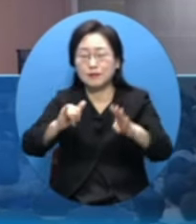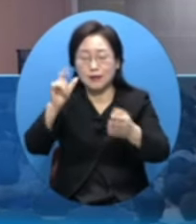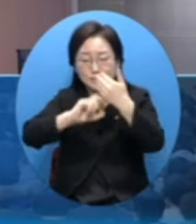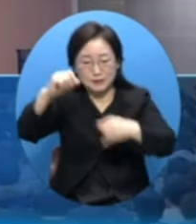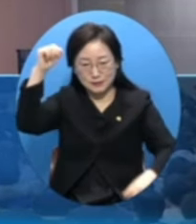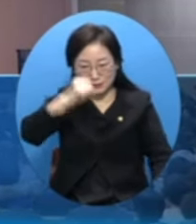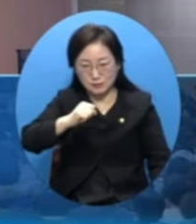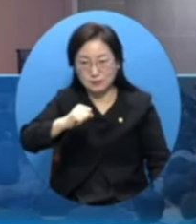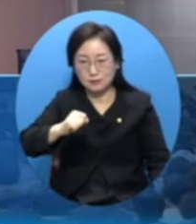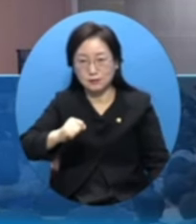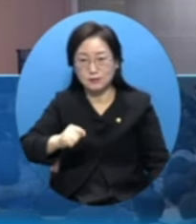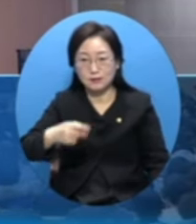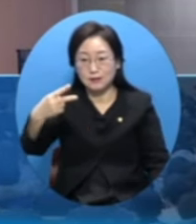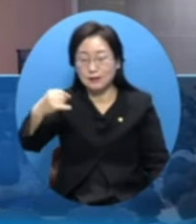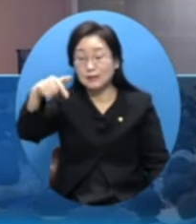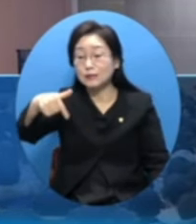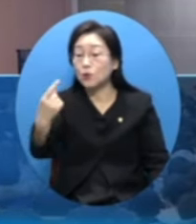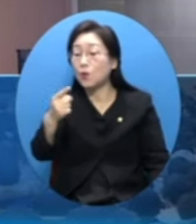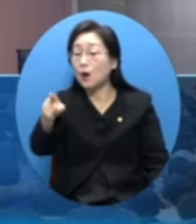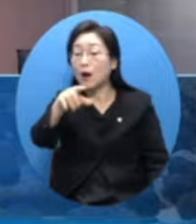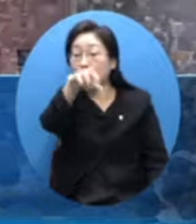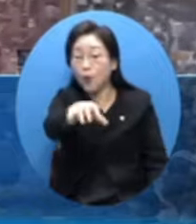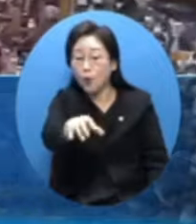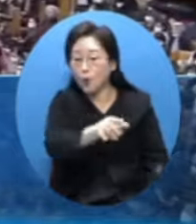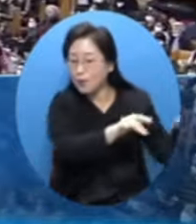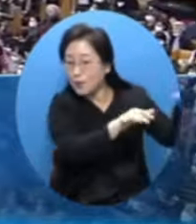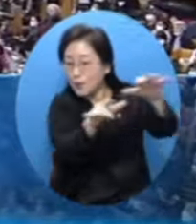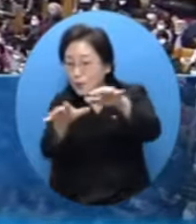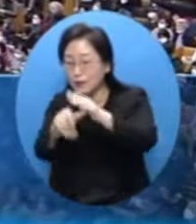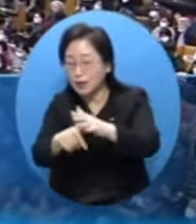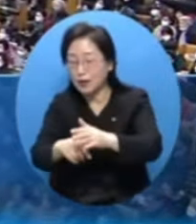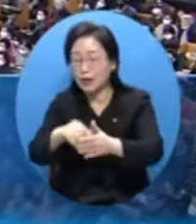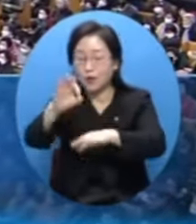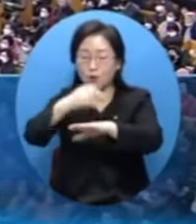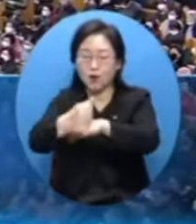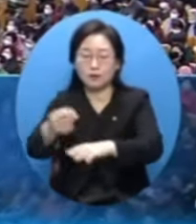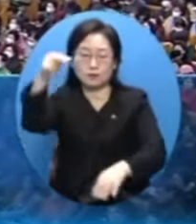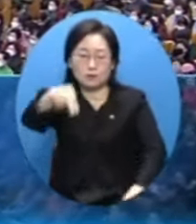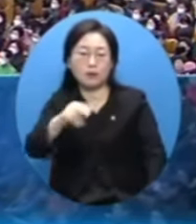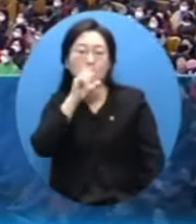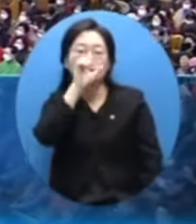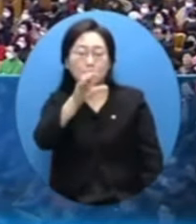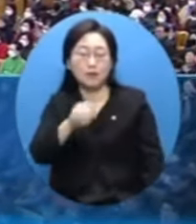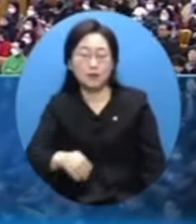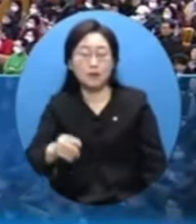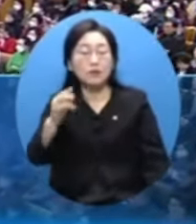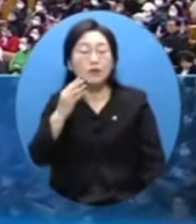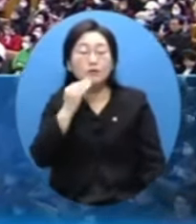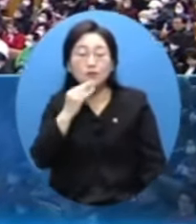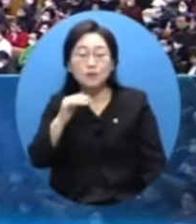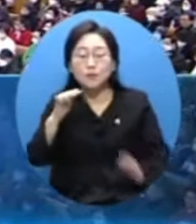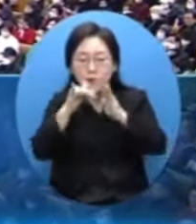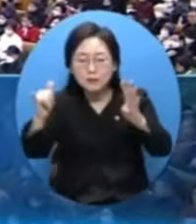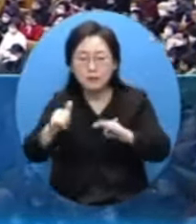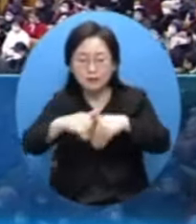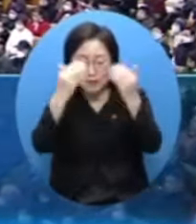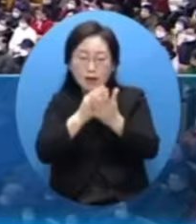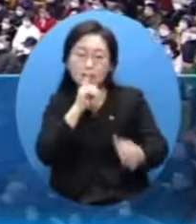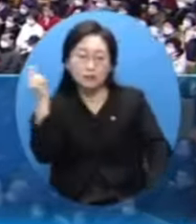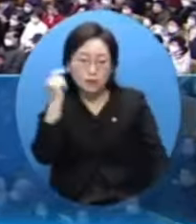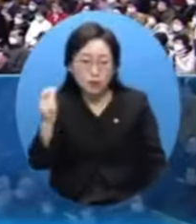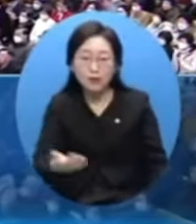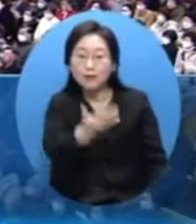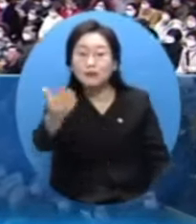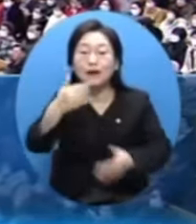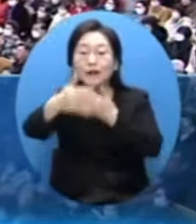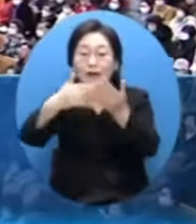일찍 일어나서 두고와 들로 나가니라. 나갈 때 여호사밧이 서서 이르되 유다와 예루살렘 주민들아 내 말을 들을지어다. 너희는 너희